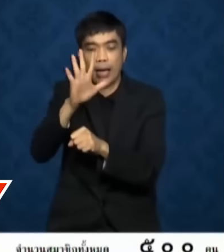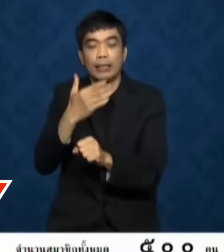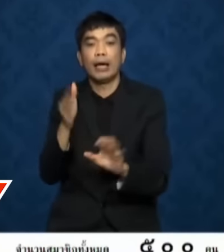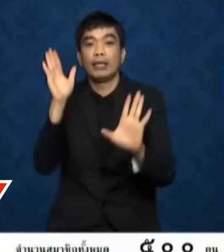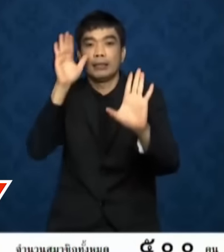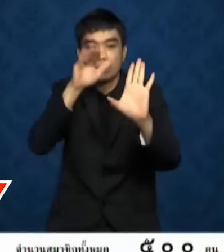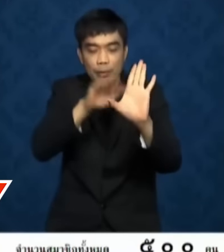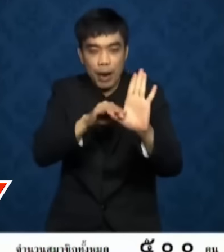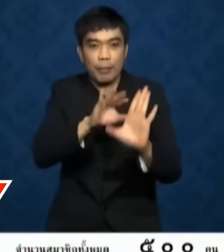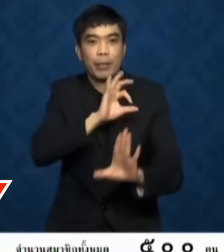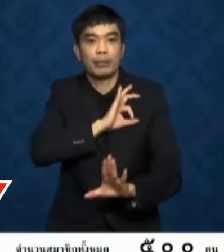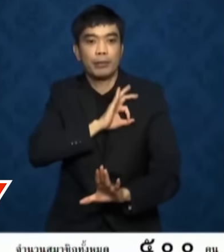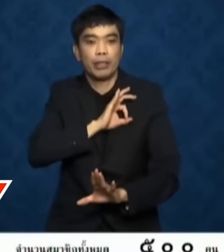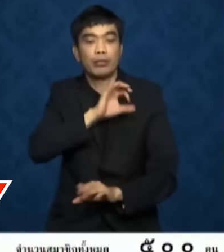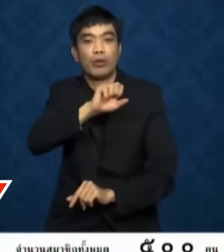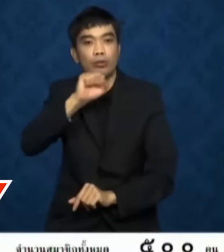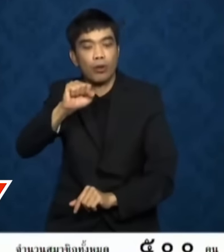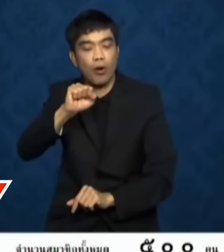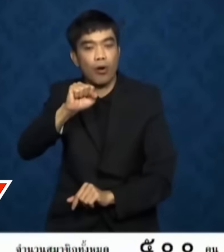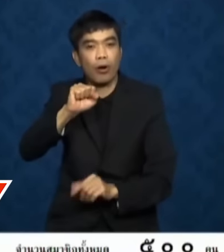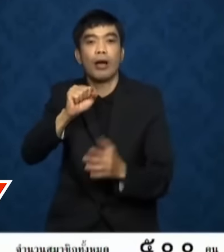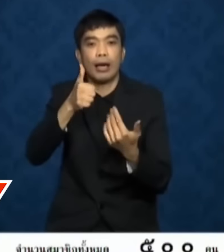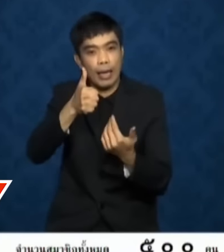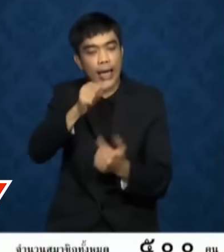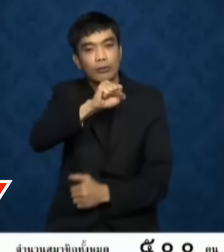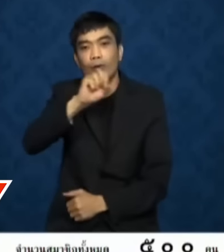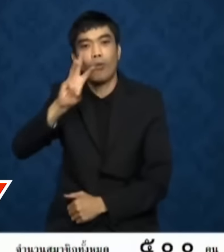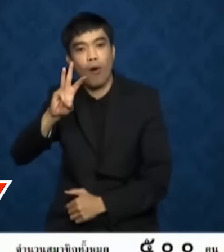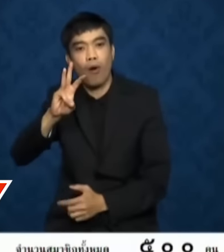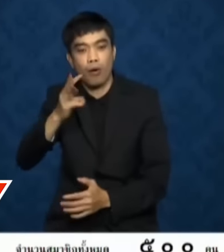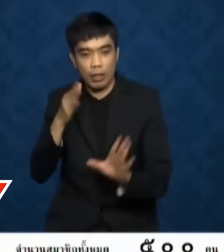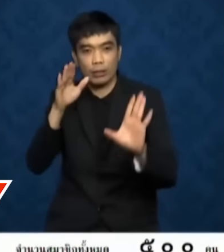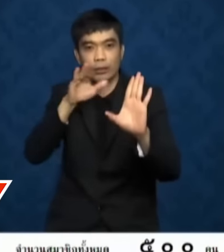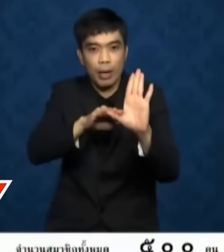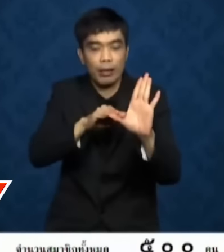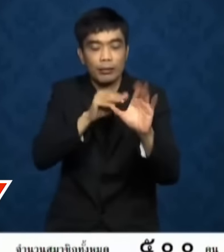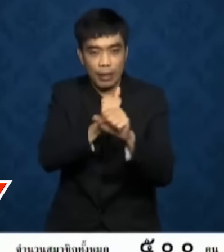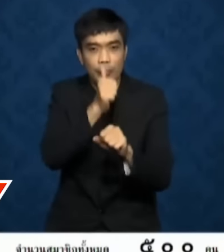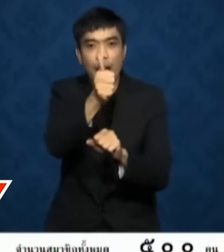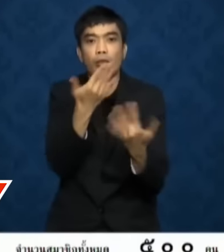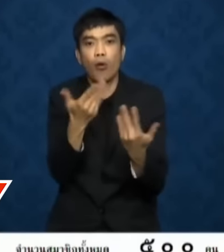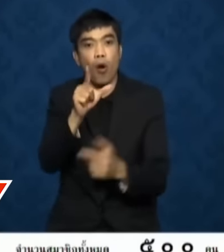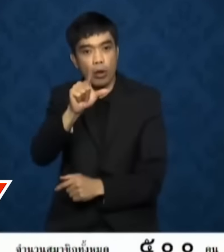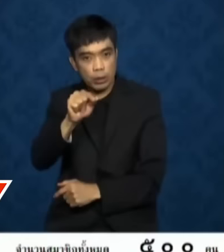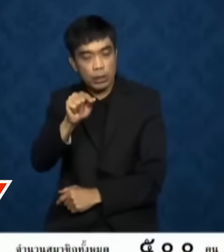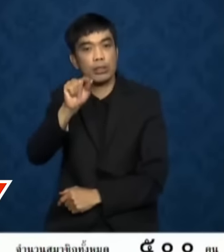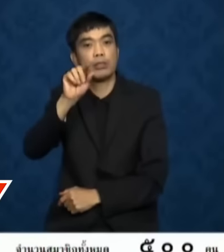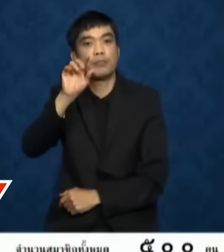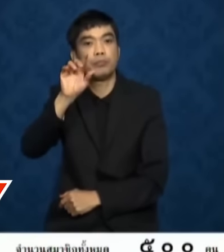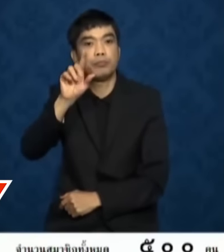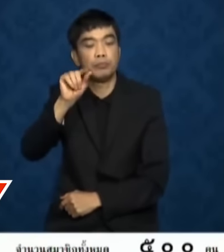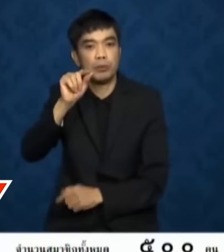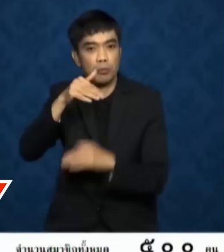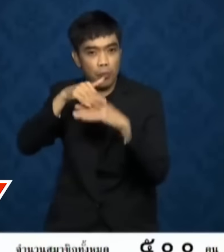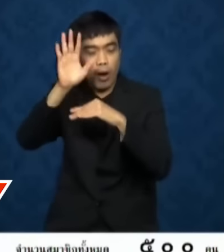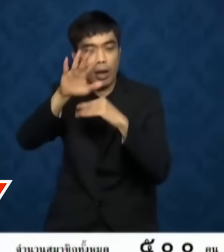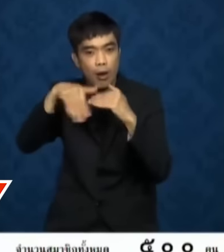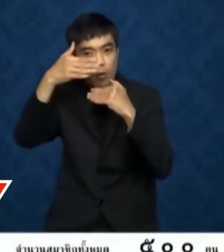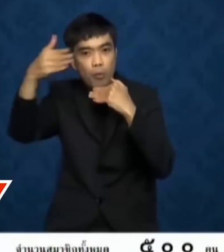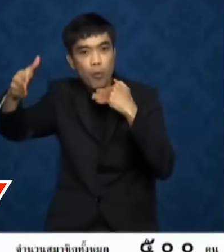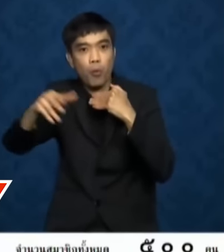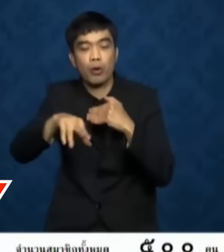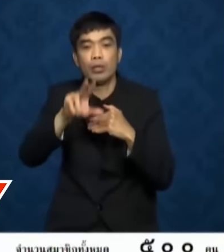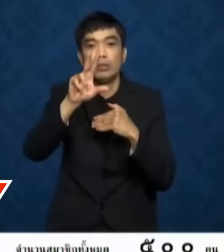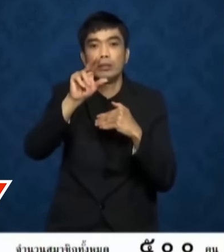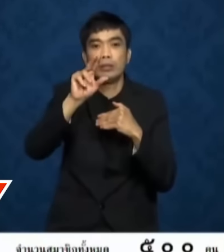การลงสมัครรับเลือกตั้งในระดับสภาผู้แทนราษฎรก็ดีหรือสมาชิกสภาท้องถิ่นแล้วก็ต้องรออีก10ปีครับท่านประธานจนคนอายุ35